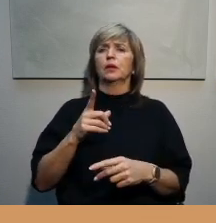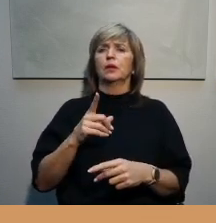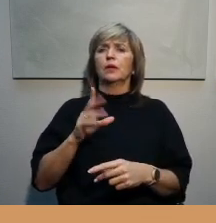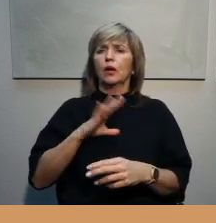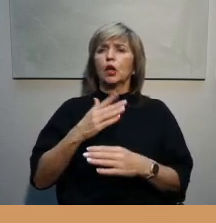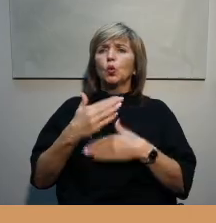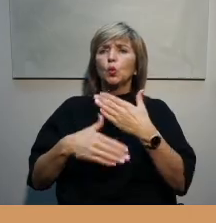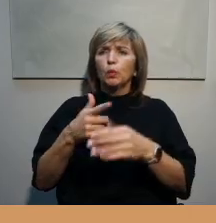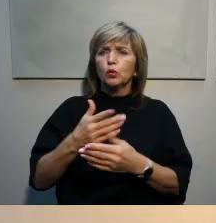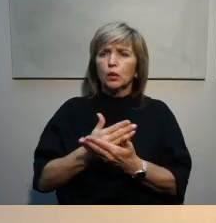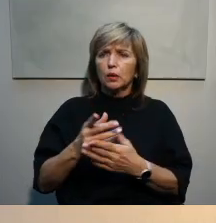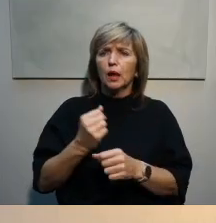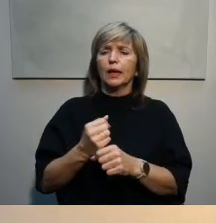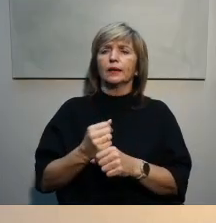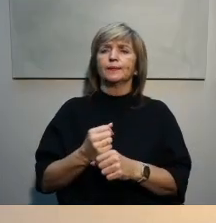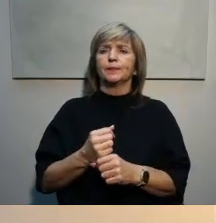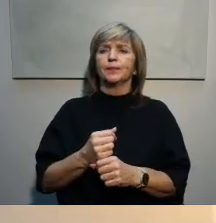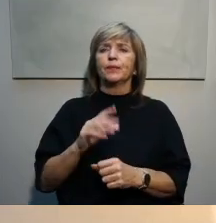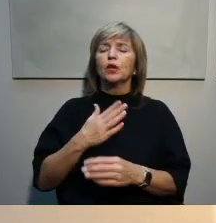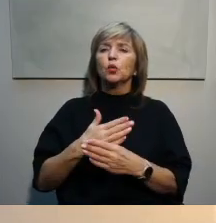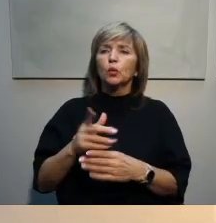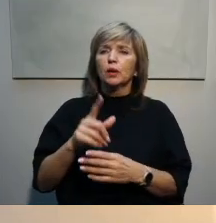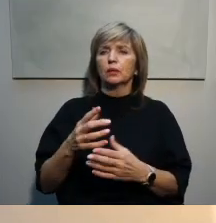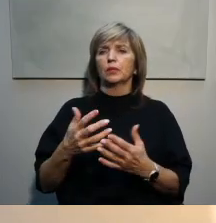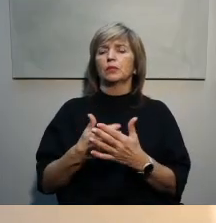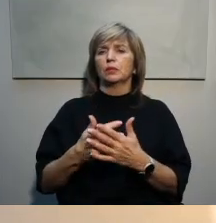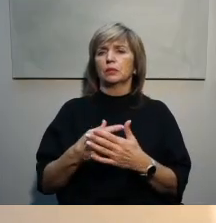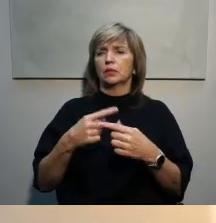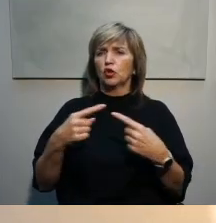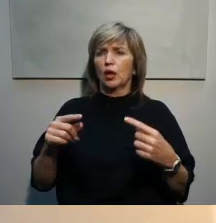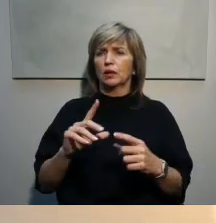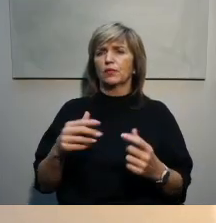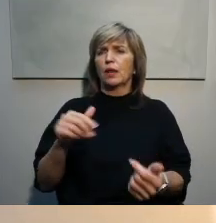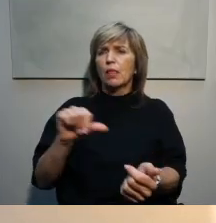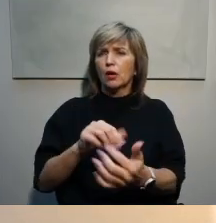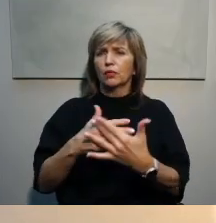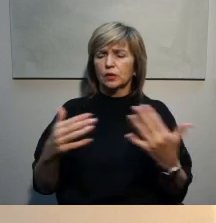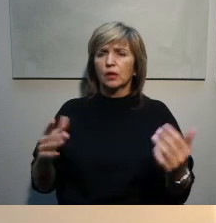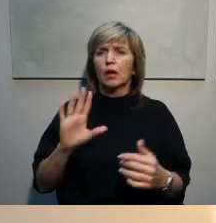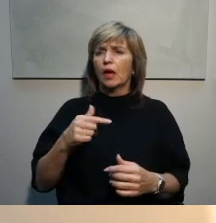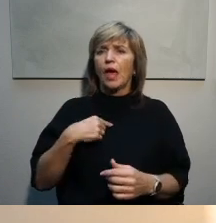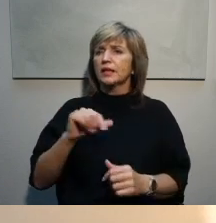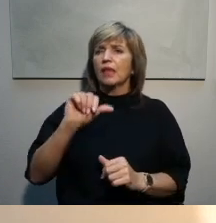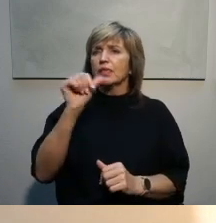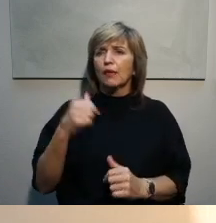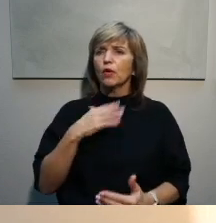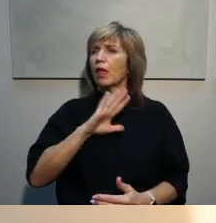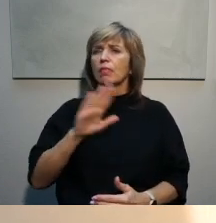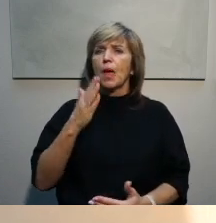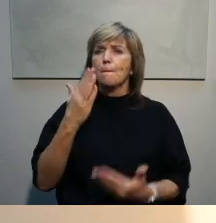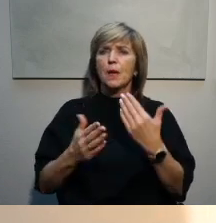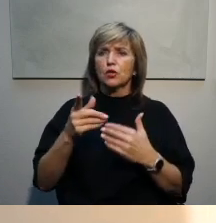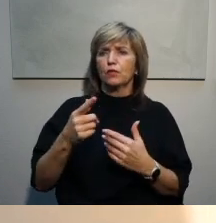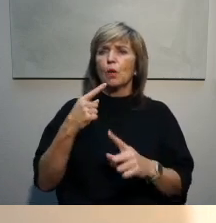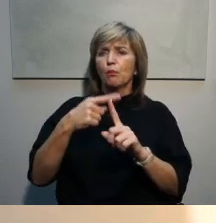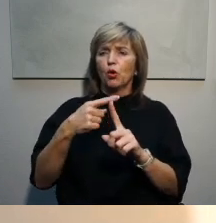arī turpina to šobrīd darīt, turpina lietot vielas. ja es nemēģinu veidot ar